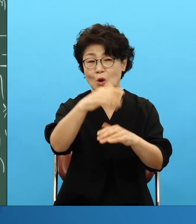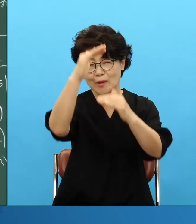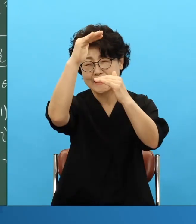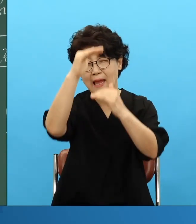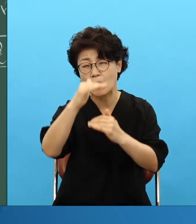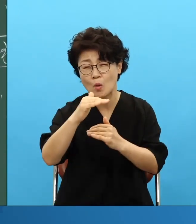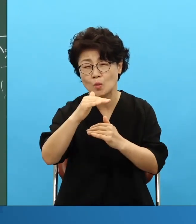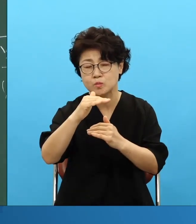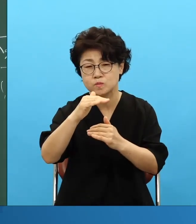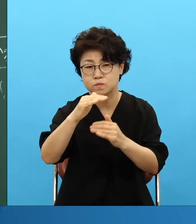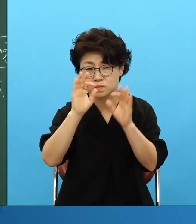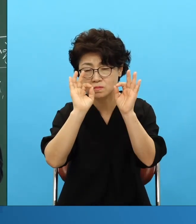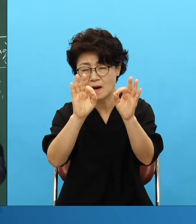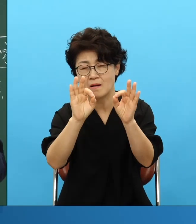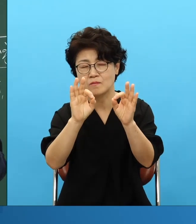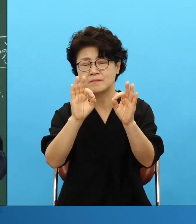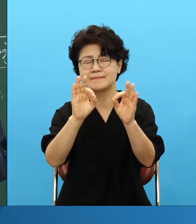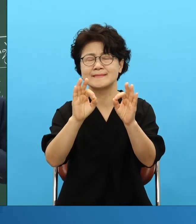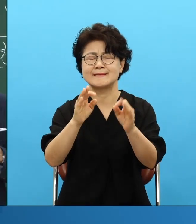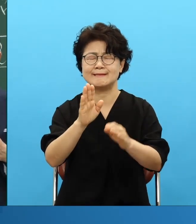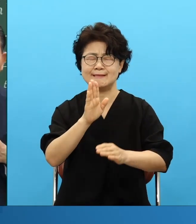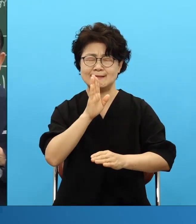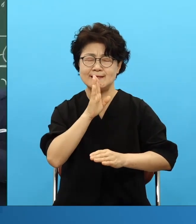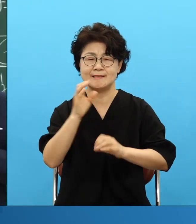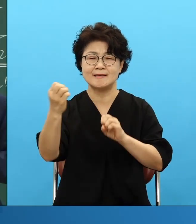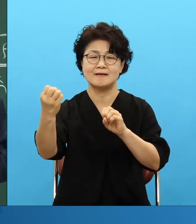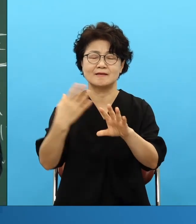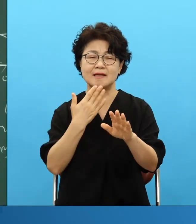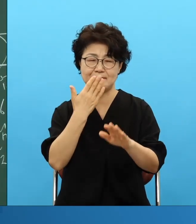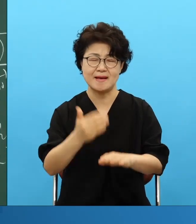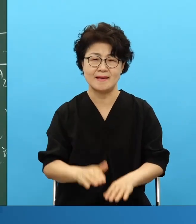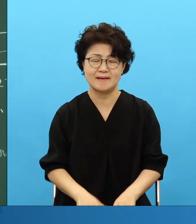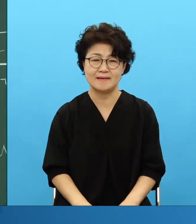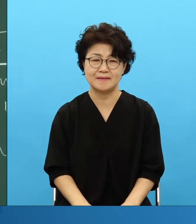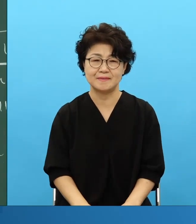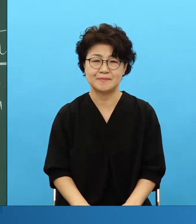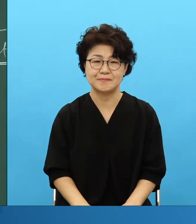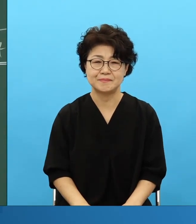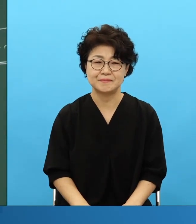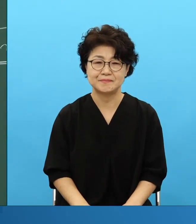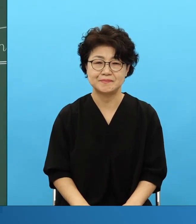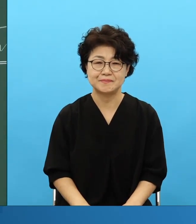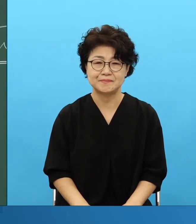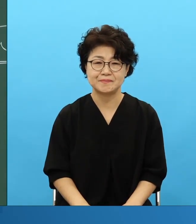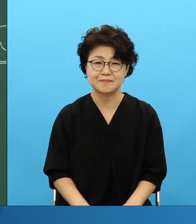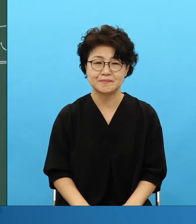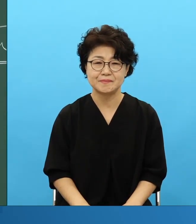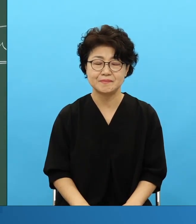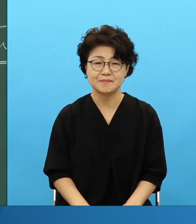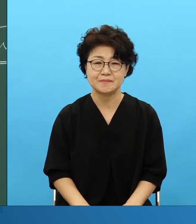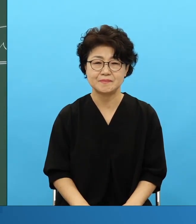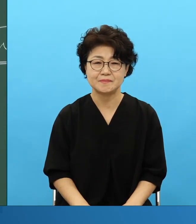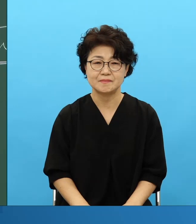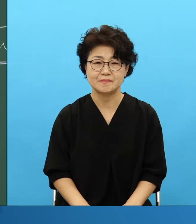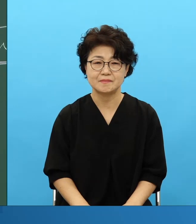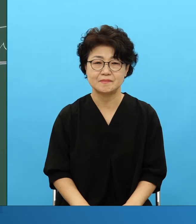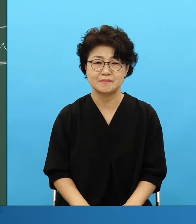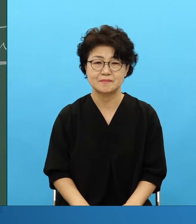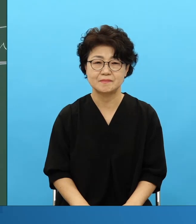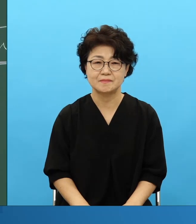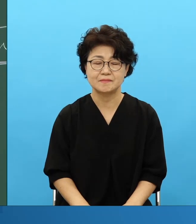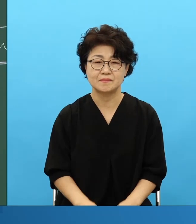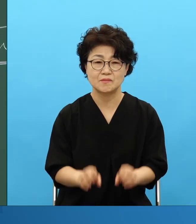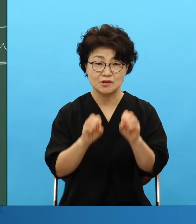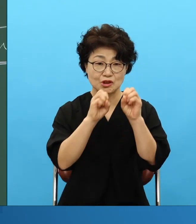they received this answer, and if you look at the introduction very carefully, the doors of answers will open to you. 그래서 전도하러 나가기 전에도 사도행전